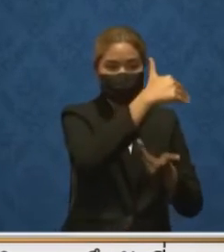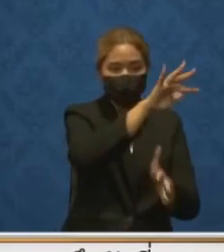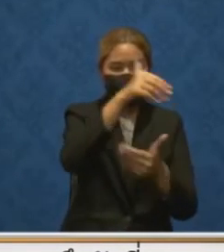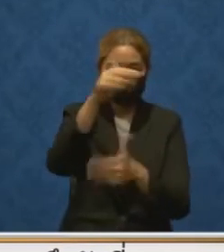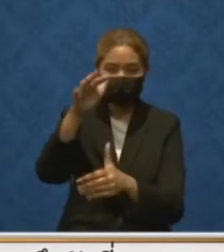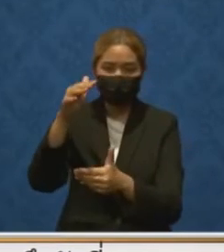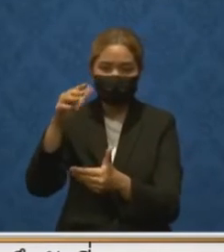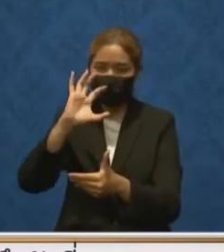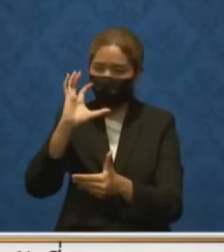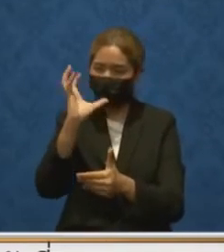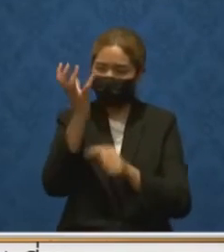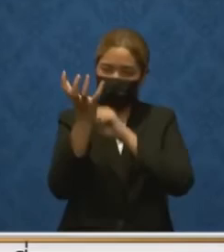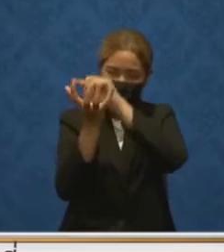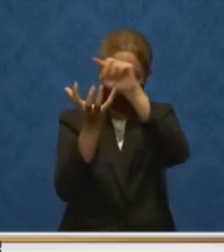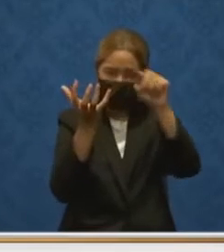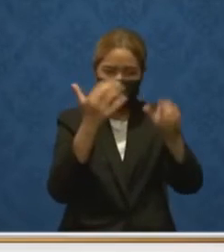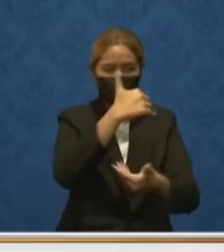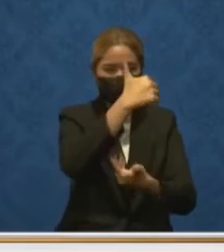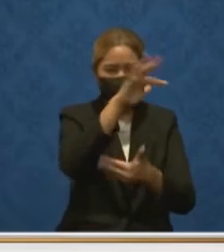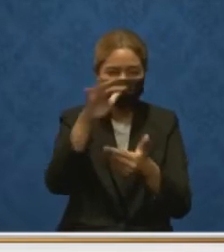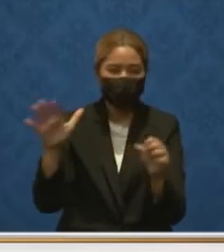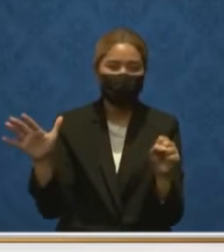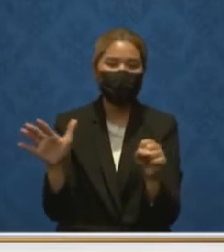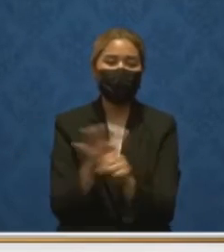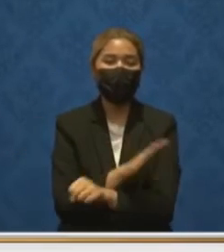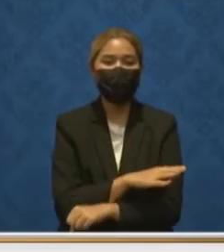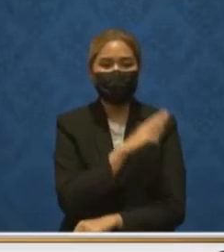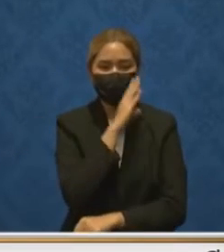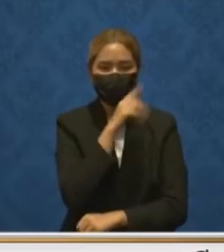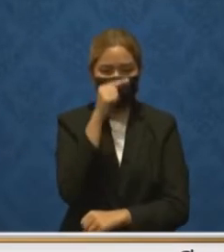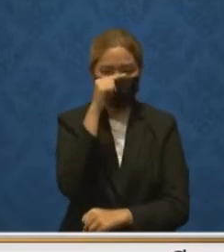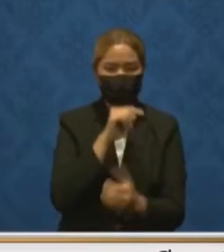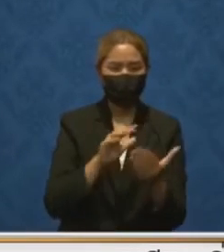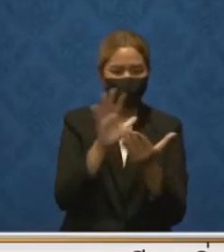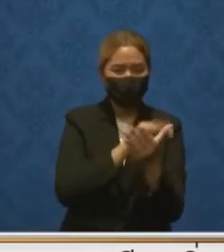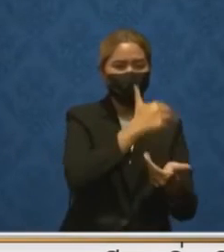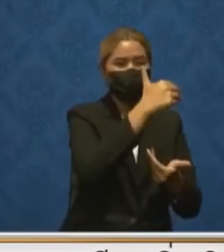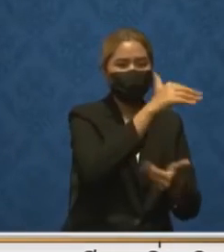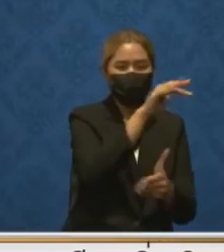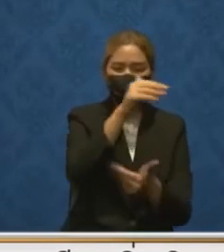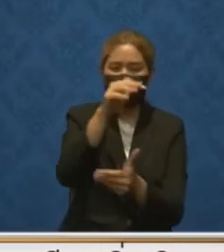กเรากต้องดูตัวเราเองด้วยว่าถ้าเราส่งออกเพลิน